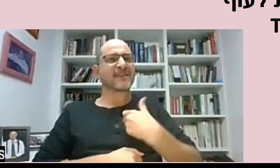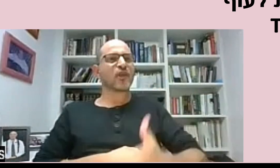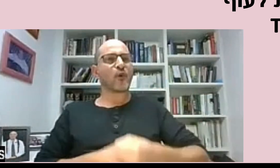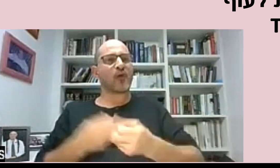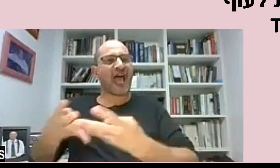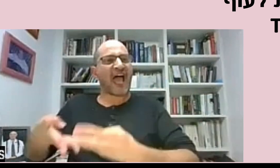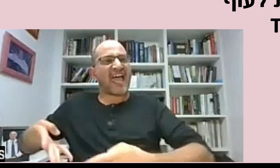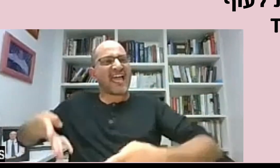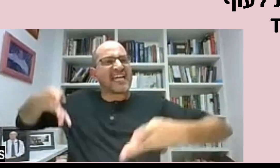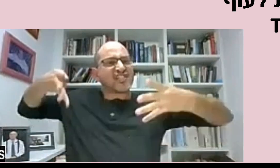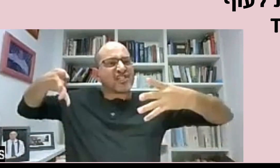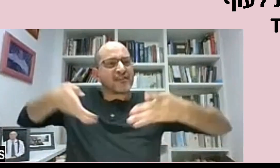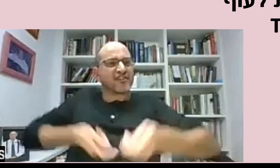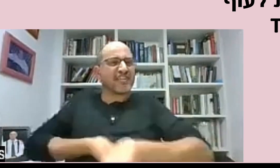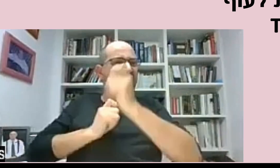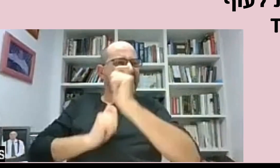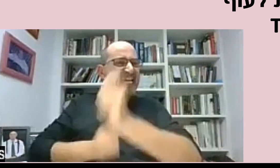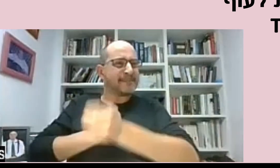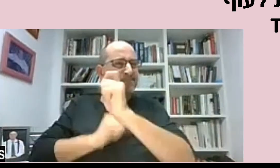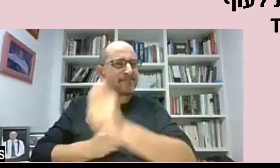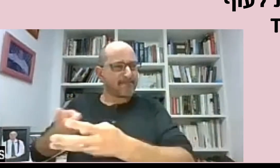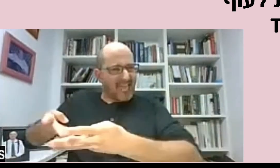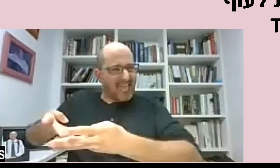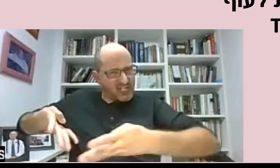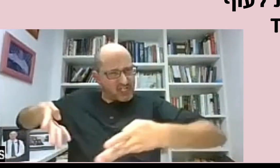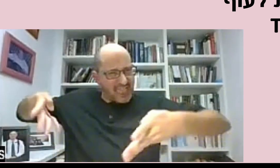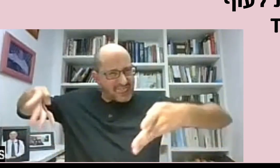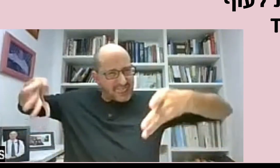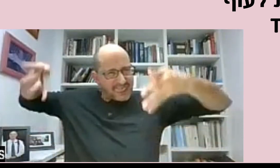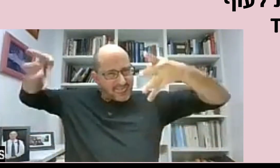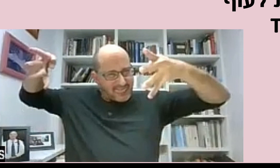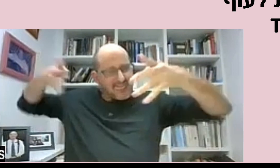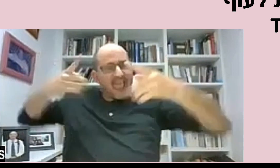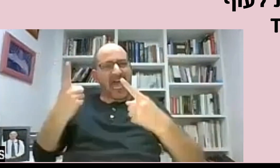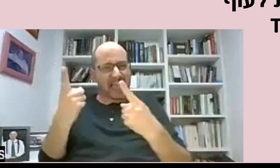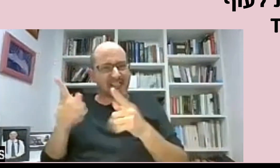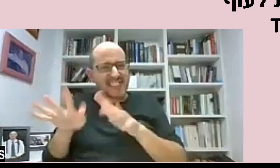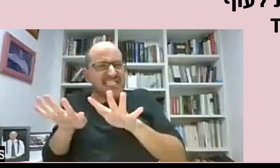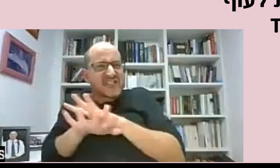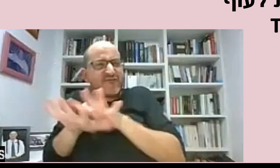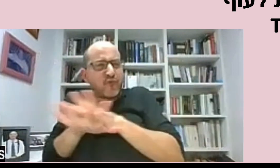לכם סוג של מטאפורה. אם אני לוקח רשת של דייגים, למשל,